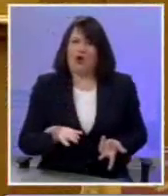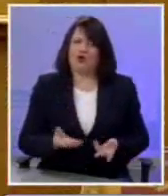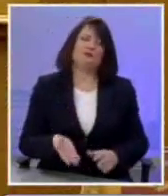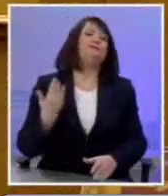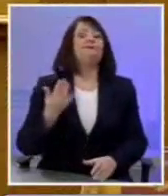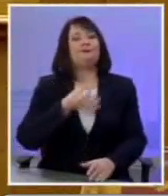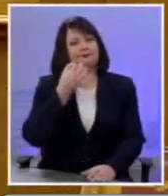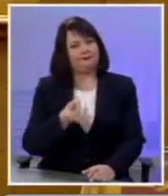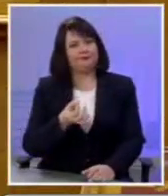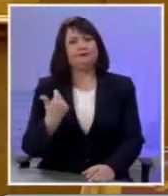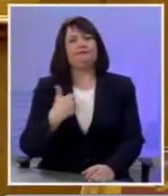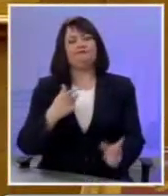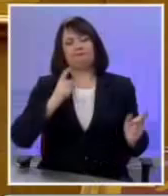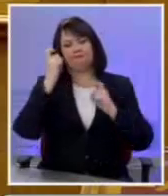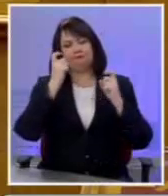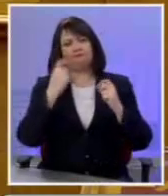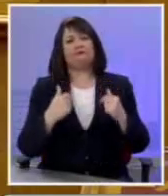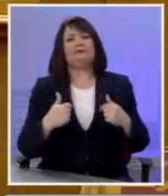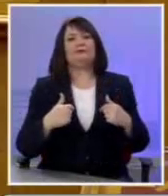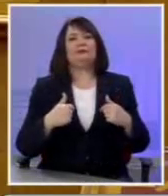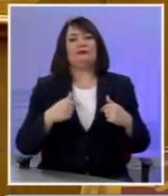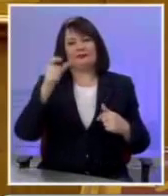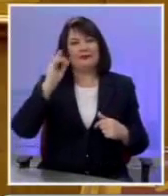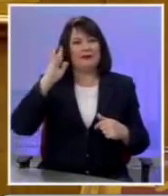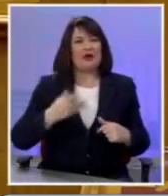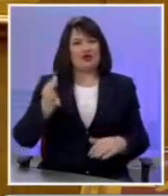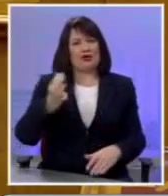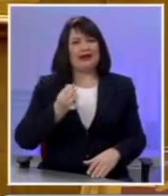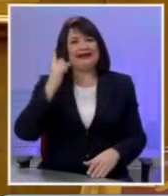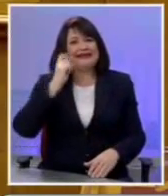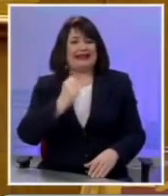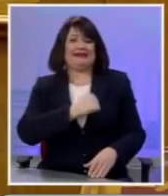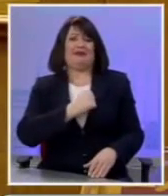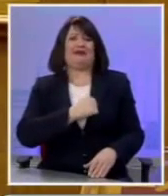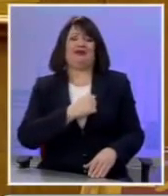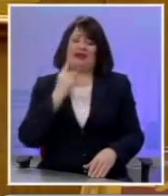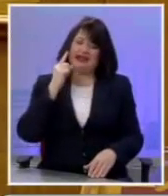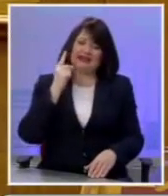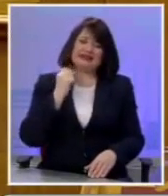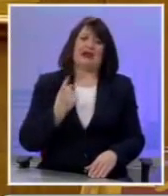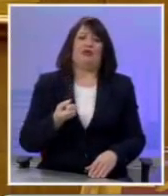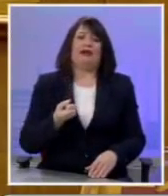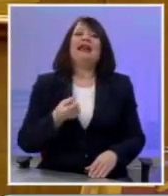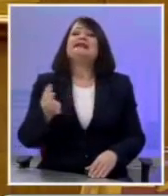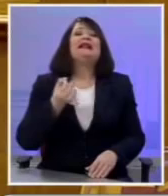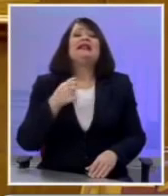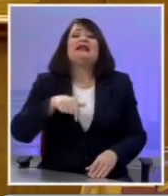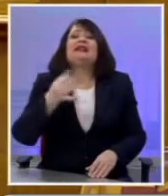και πριν, αυτό που με κάνει να αναρωτιέμαι είναι ότι αυτά τα λέτε εσείς, κύριε Παπαγιάννη, που είναι γνωστές οι απόψεις σας. Δηλαδή, τι ακριβώς μας λέτε